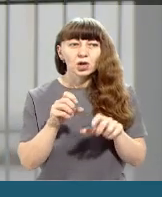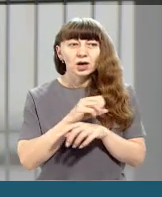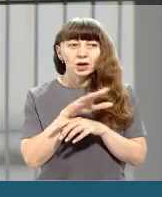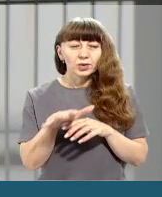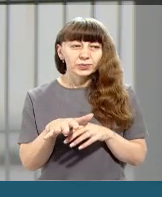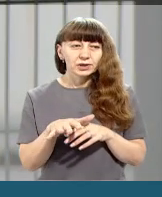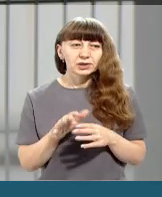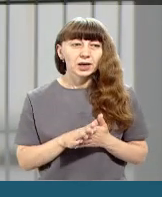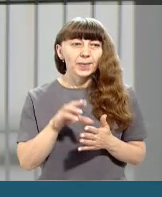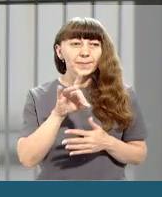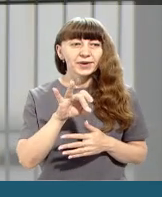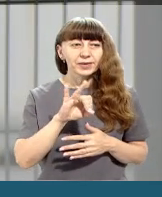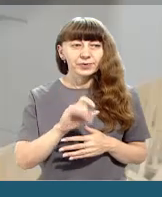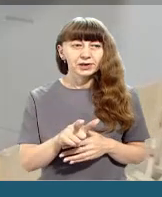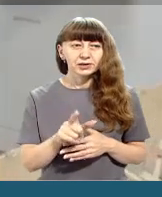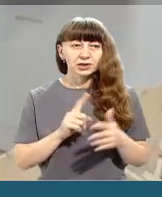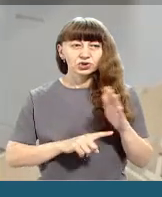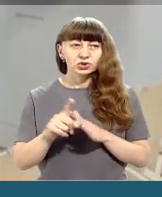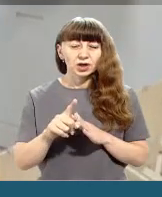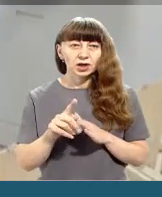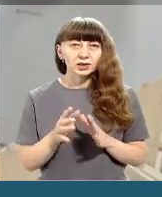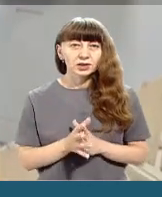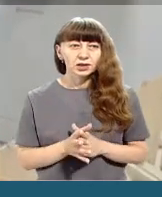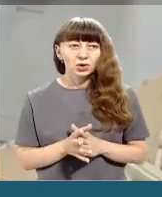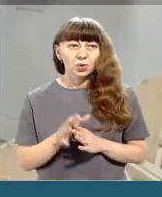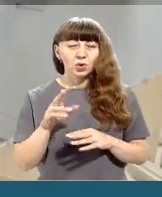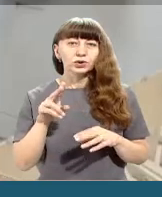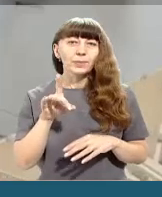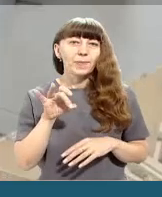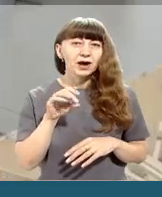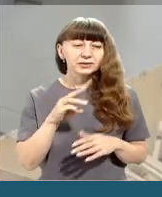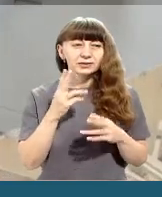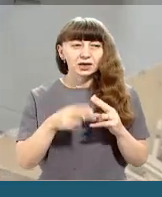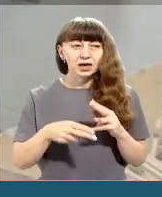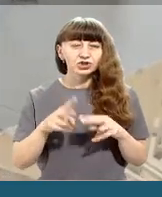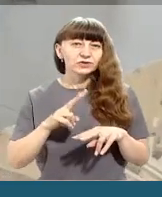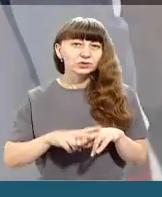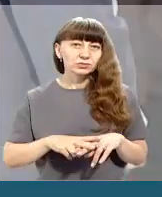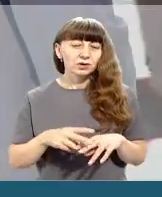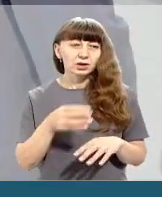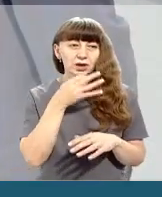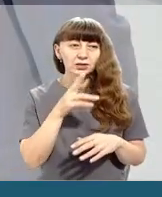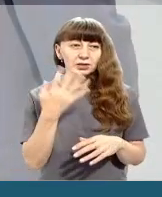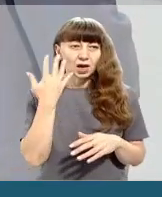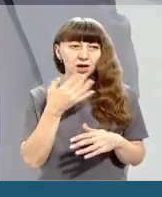кезде жиһаздардың барлығы Қытайдан немесе басқа елдерден әкелінетін. Ал қазір отандық өнім қолданыс аясына енген.